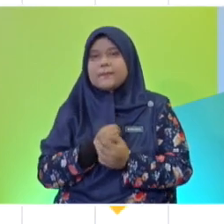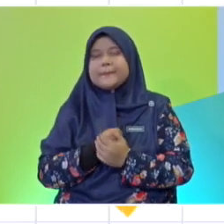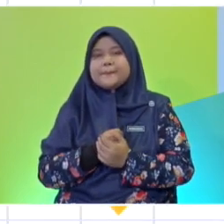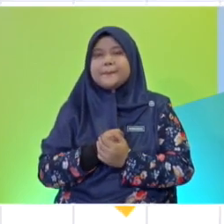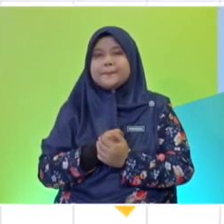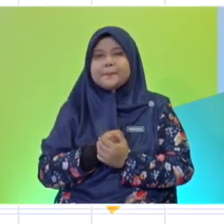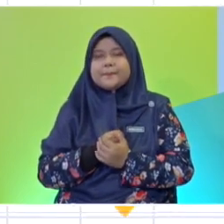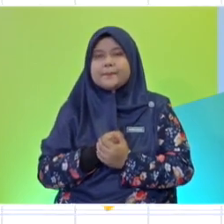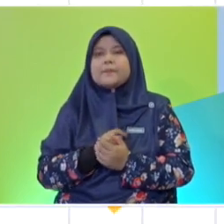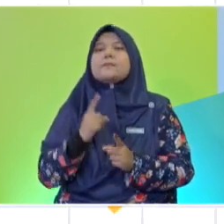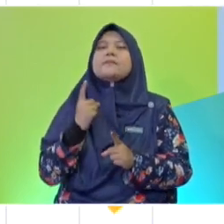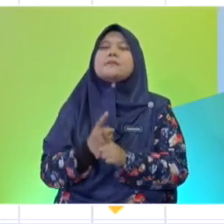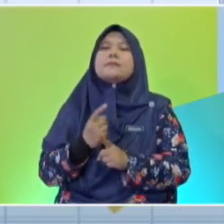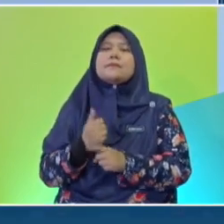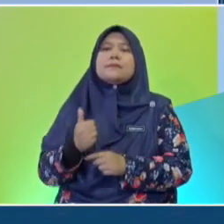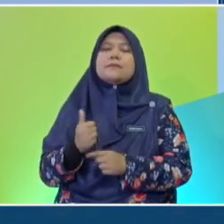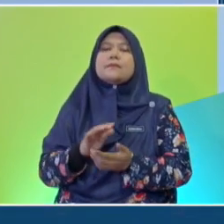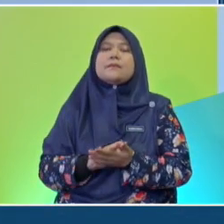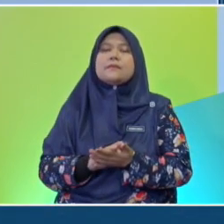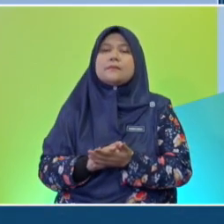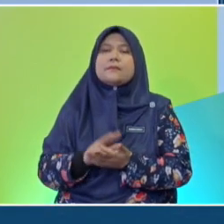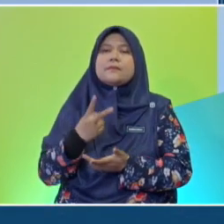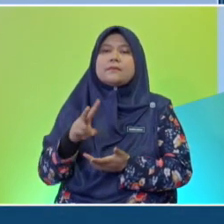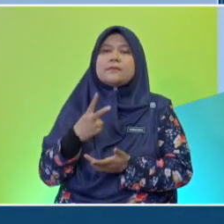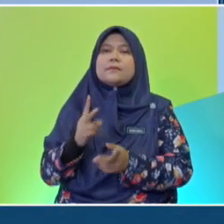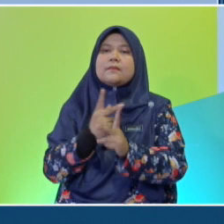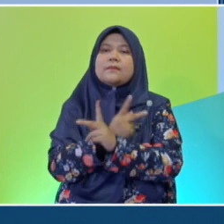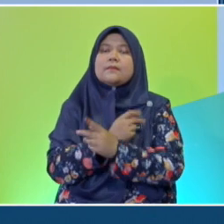oke oh betul sekali oke